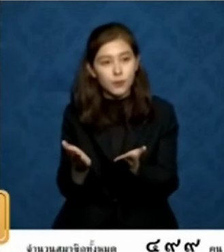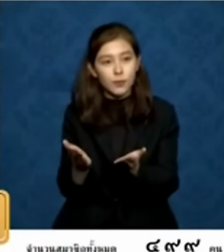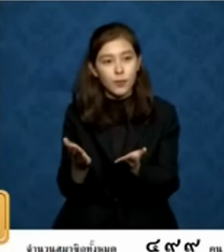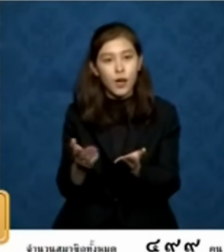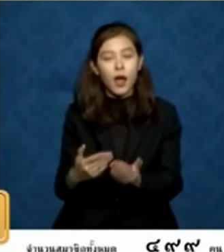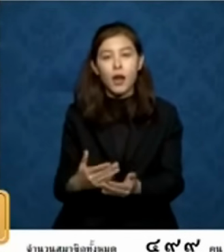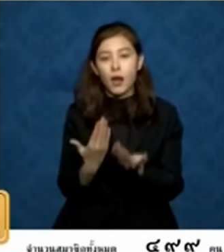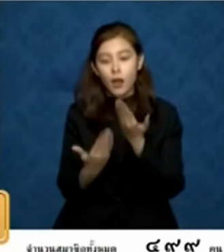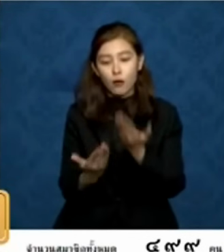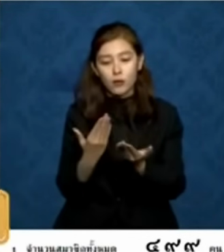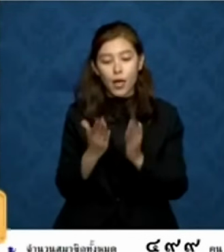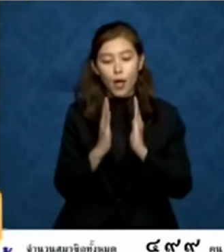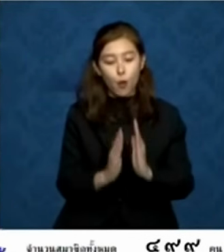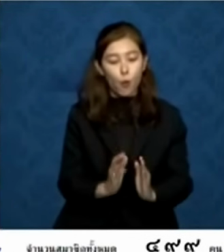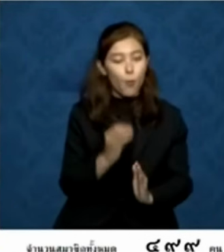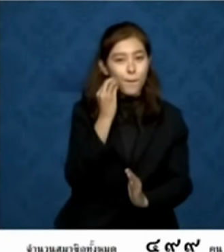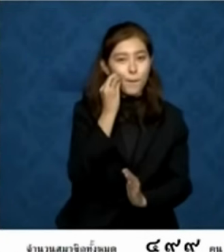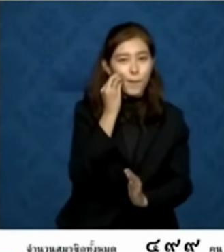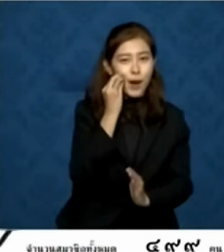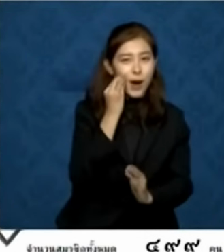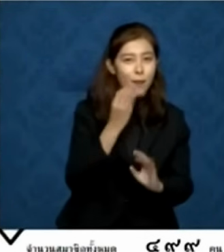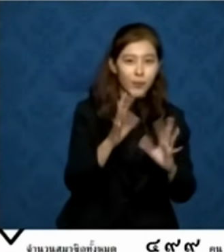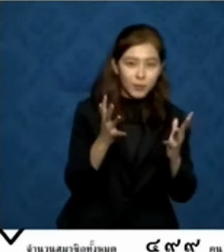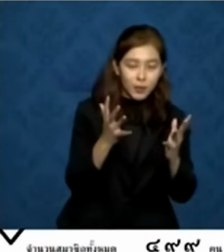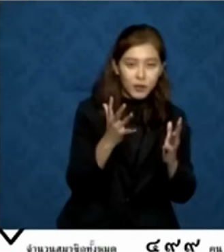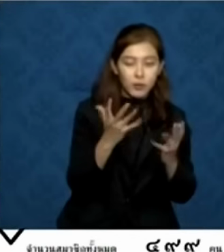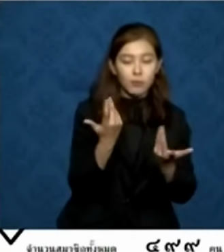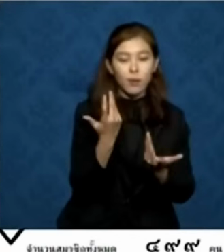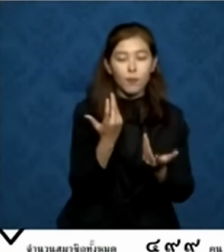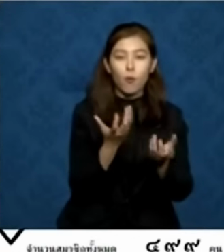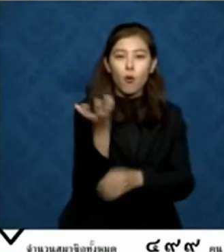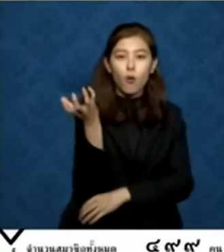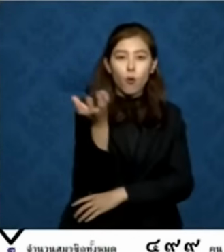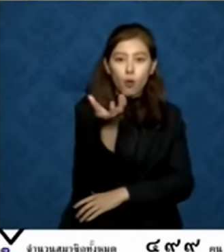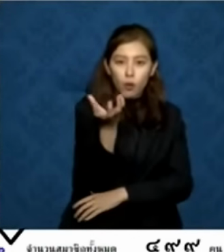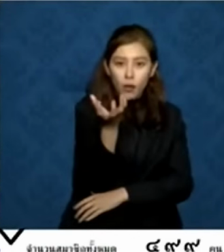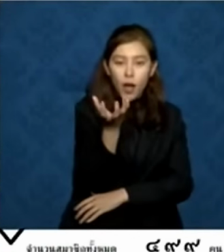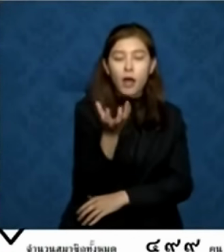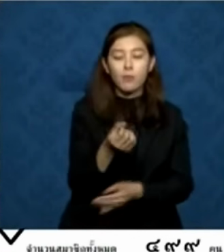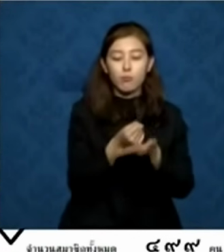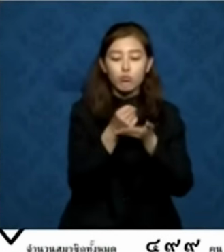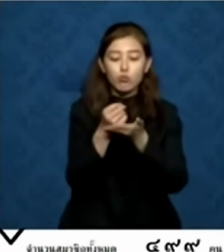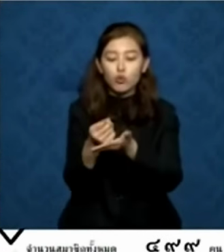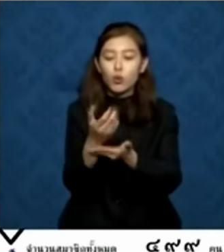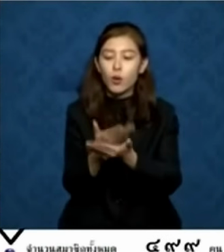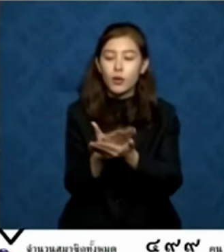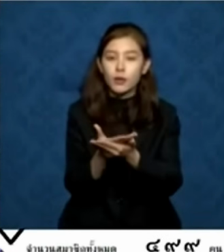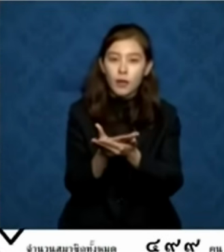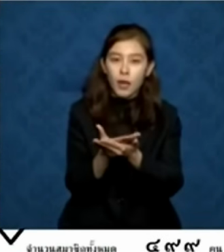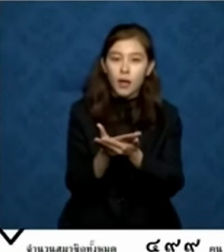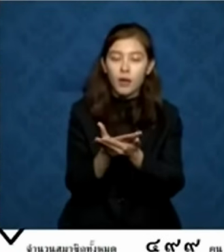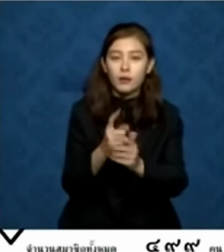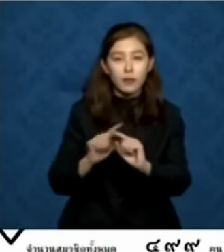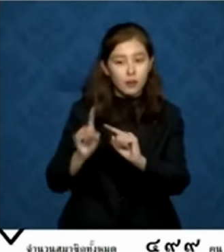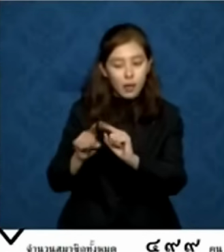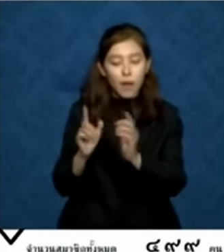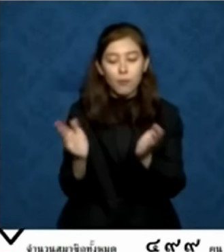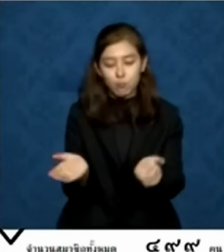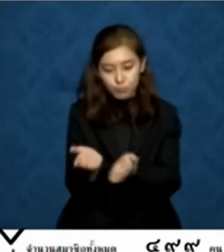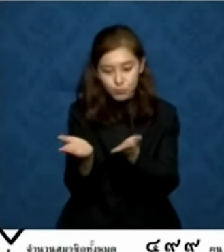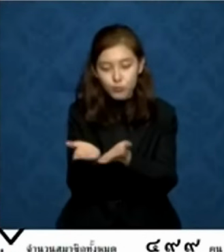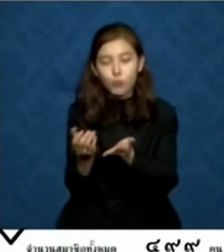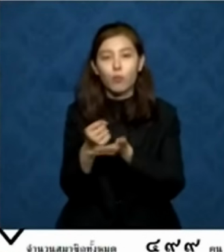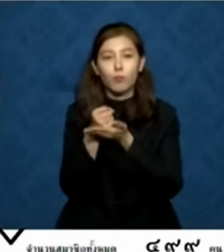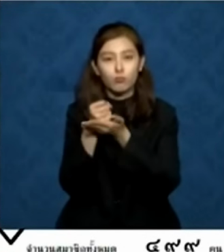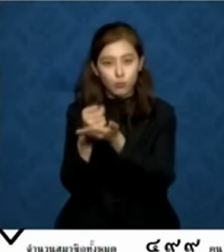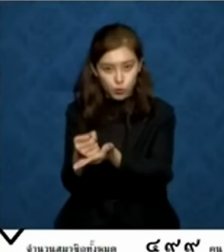ไร้ที่พึ่งและคนขอทานได้รับการคุ้มครองช่วยเหลือที่ครอบคลุมตลอดจนสนับส